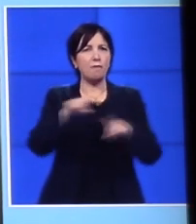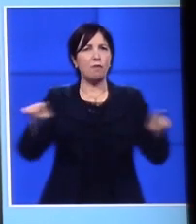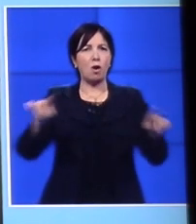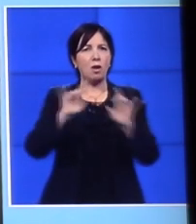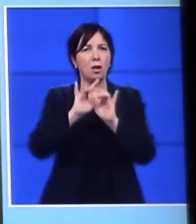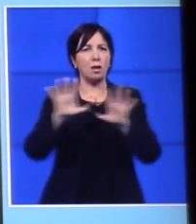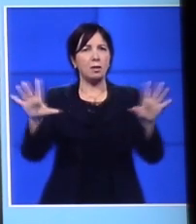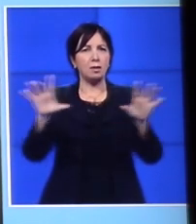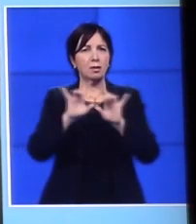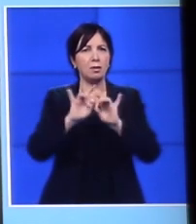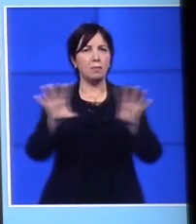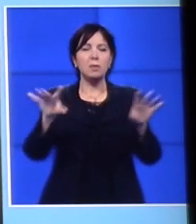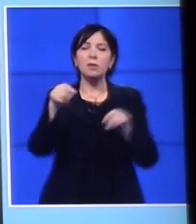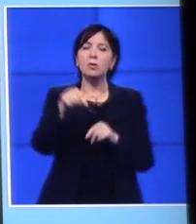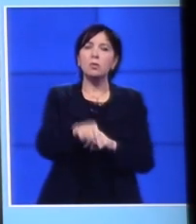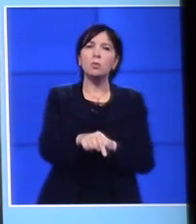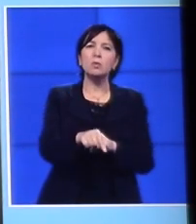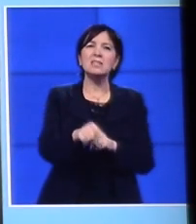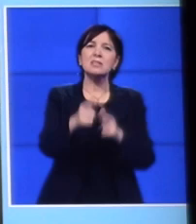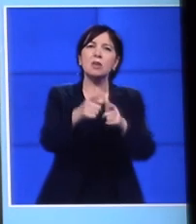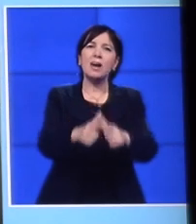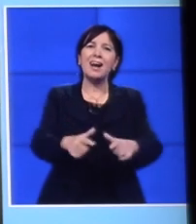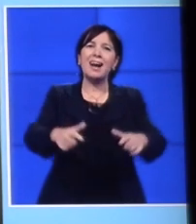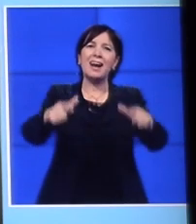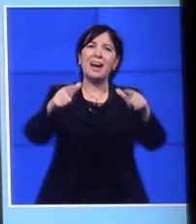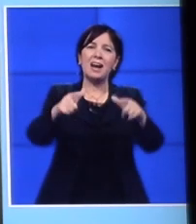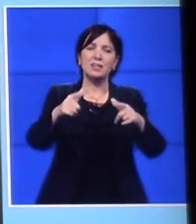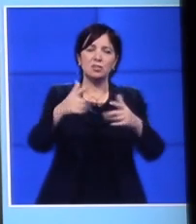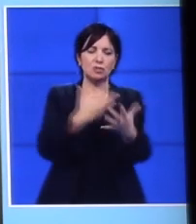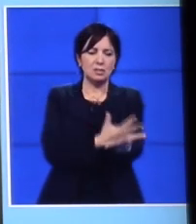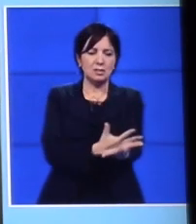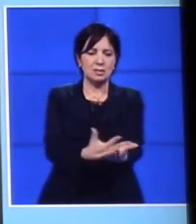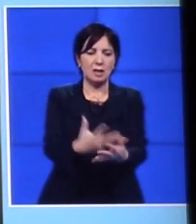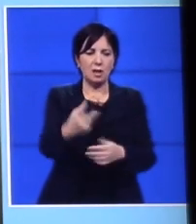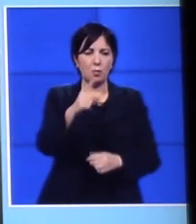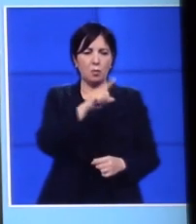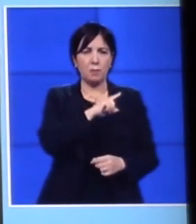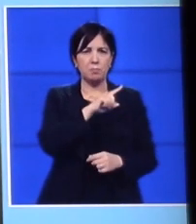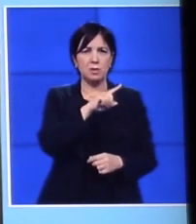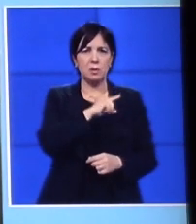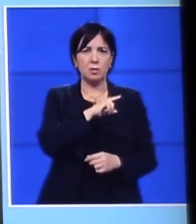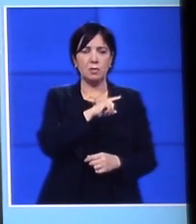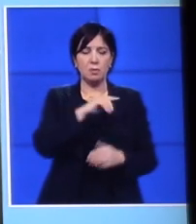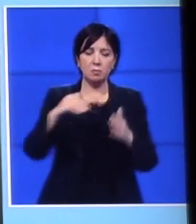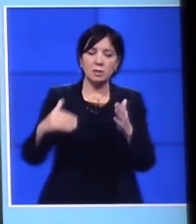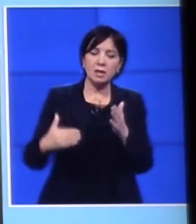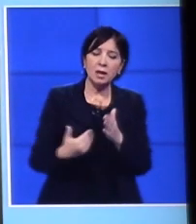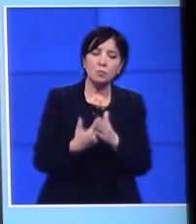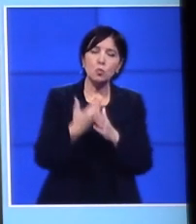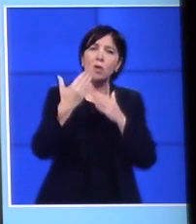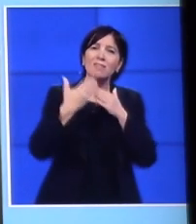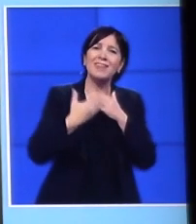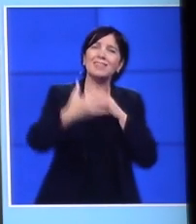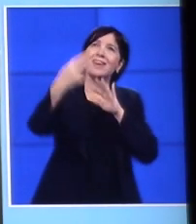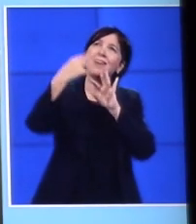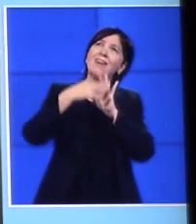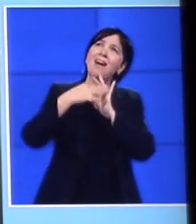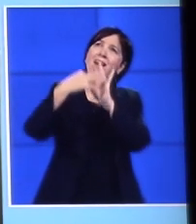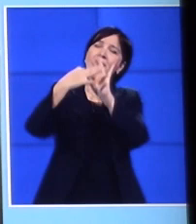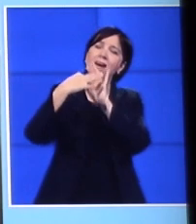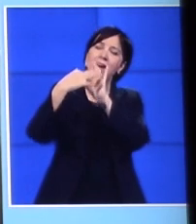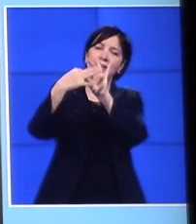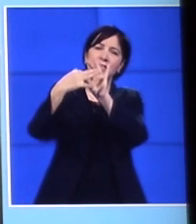tutti, questo è il calice del mio sangue, per la nuova ed eterna